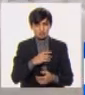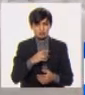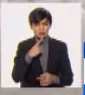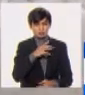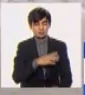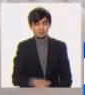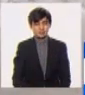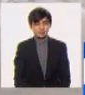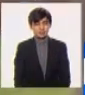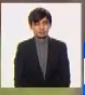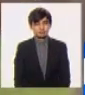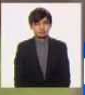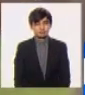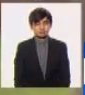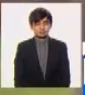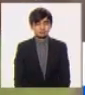екен.